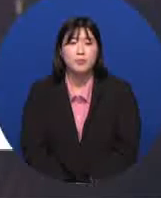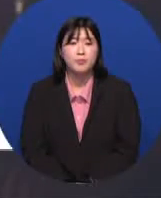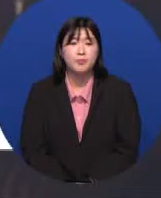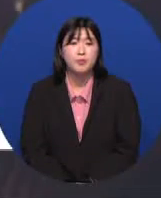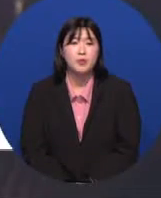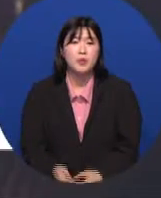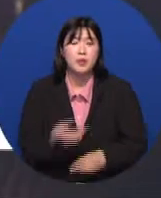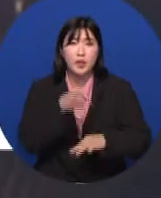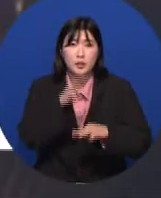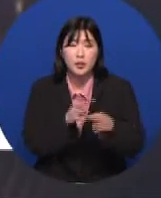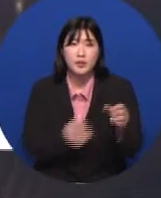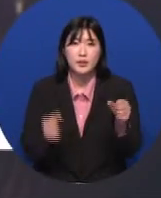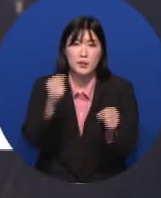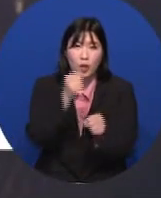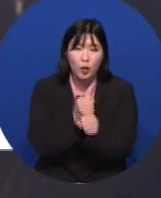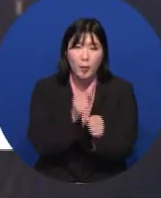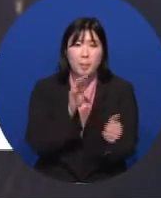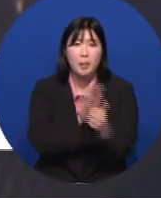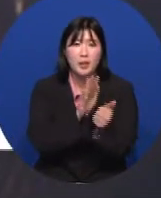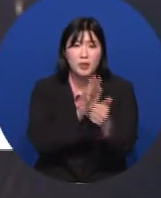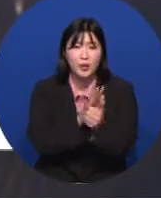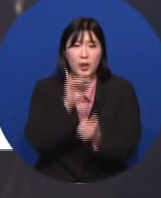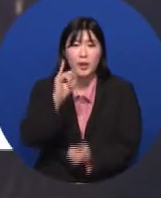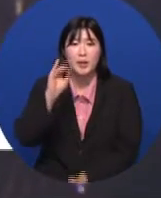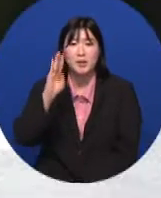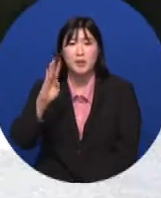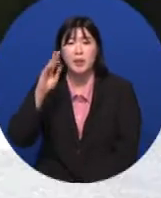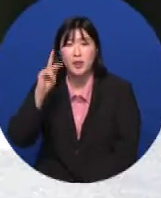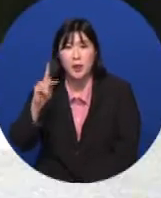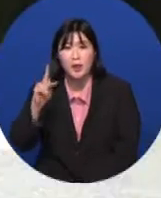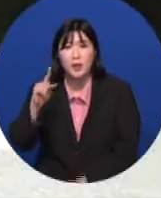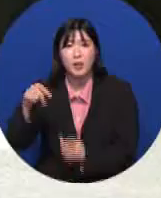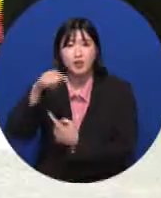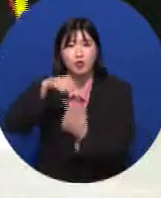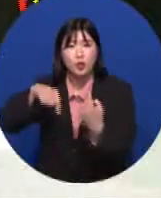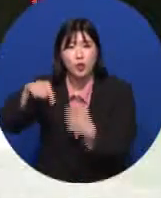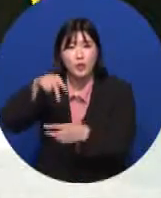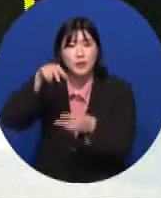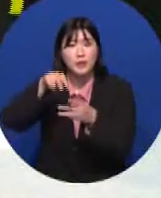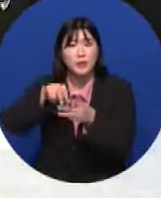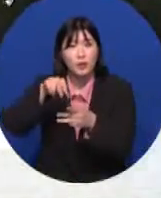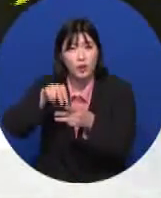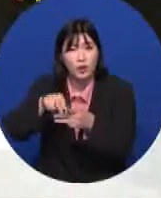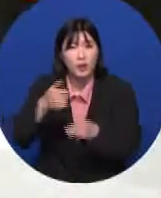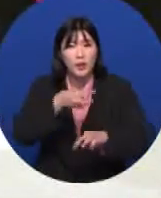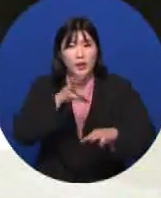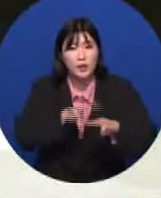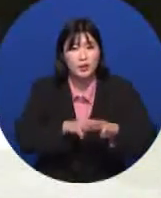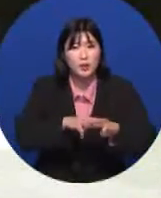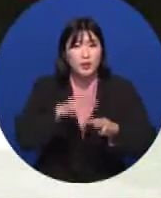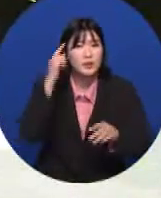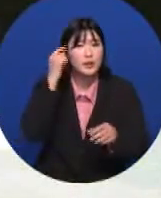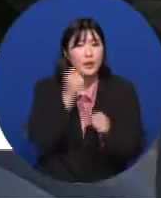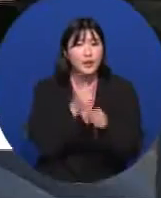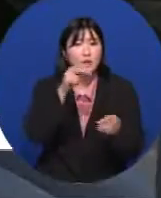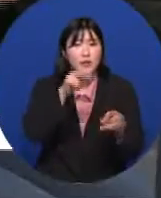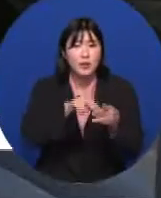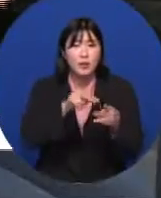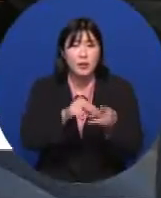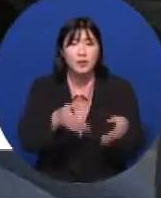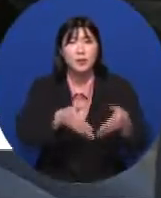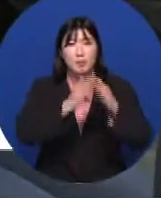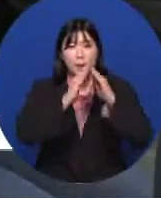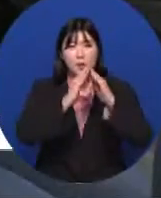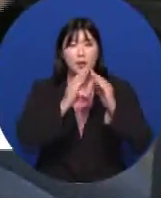다 전적 창업기업 육성을 위해 ibk 기업은행에 운영하는 창공 센터 가 대전 도룡동 사이언스 센터 에서